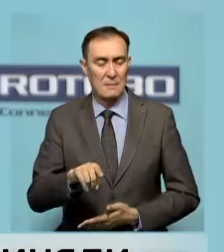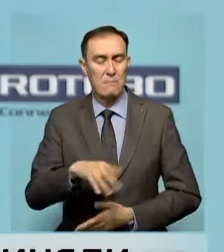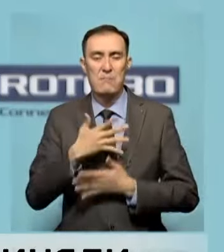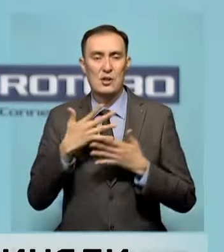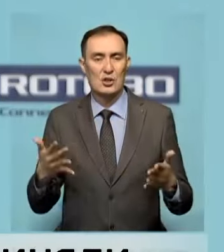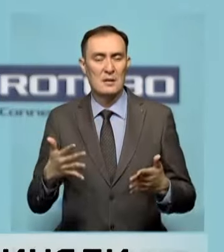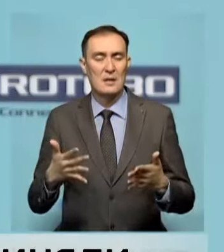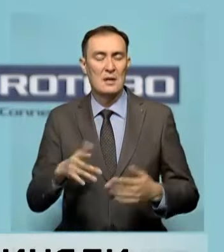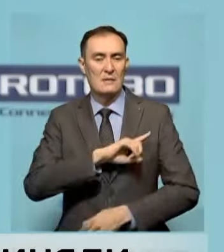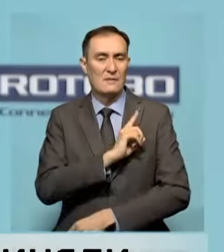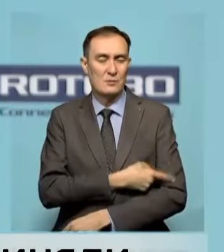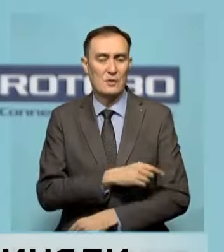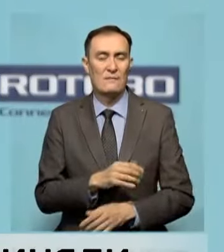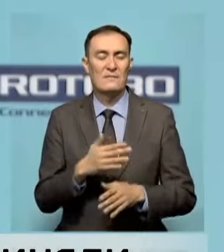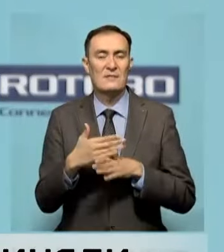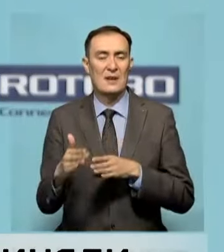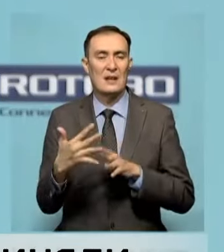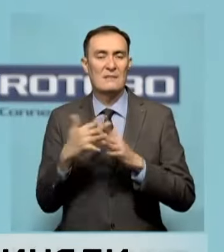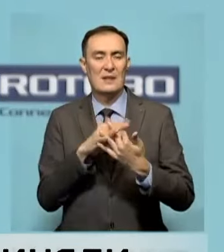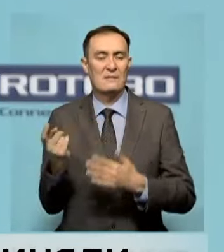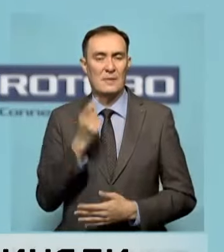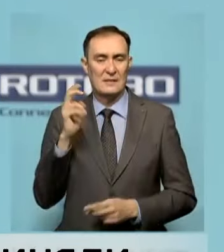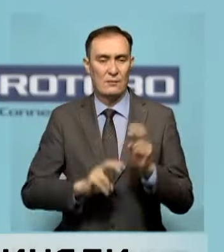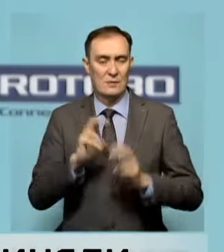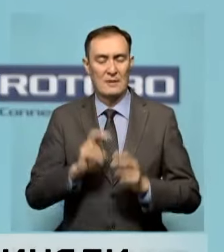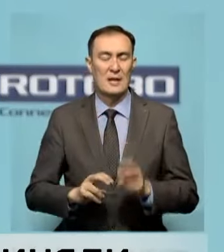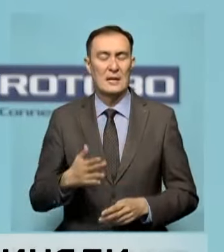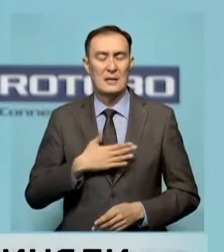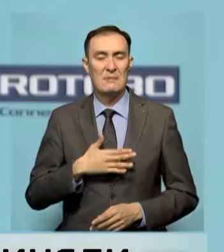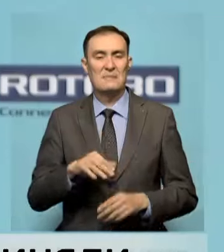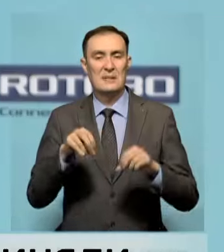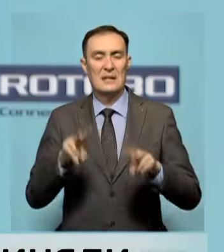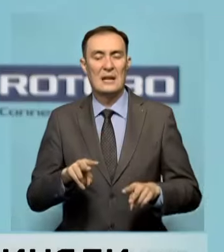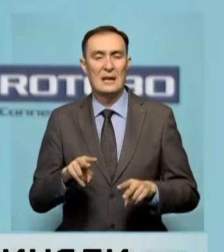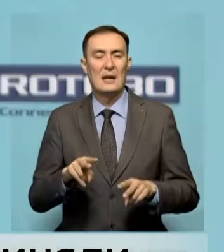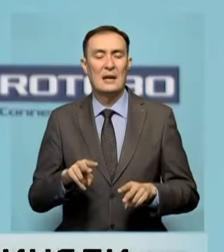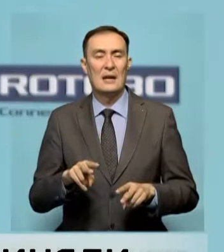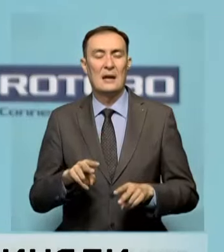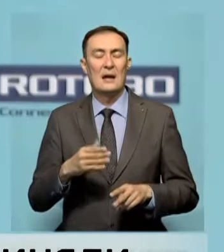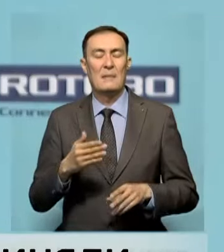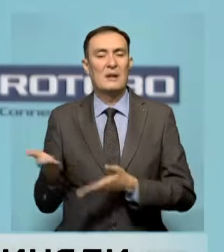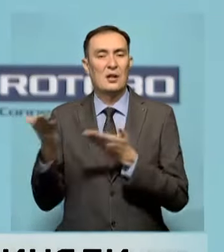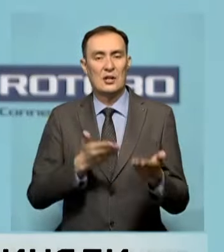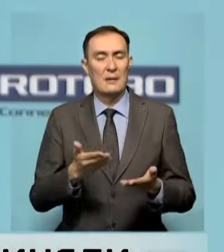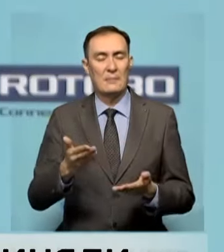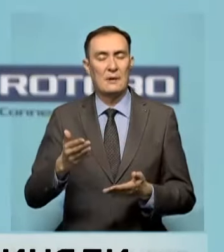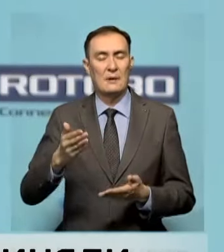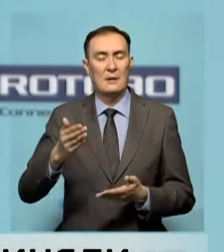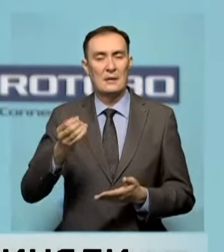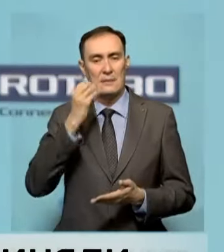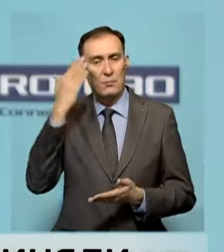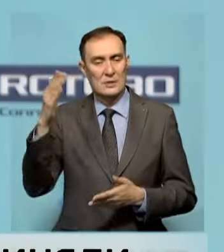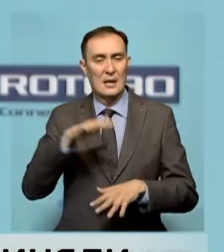большими перспективами в области АПК, агропромышленного комплекса. И мы специально таргетируем японские компании по